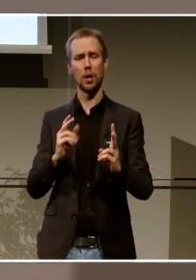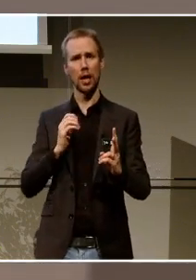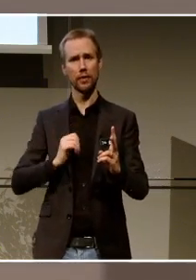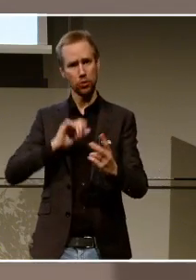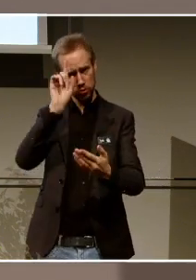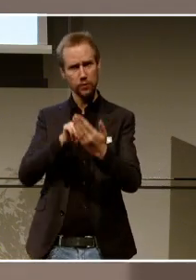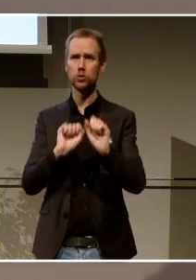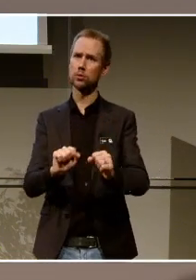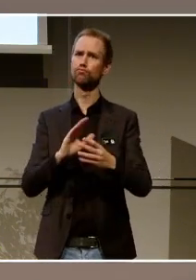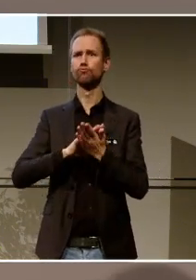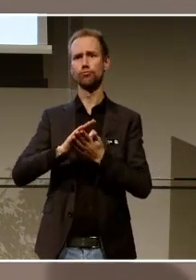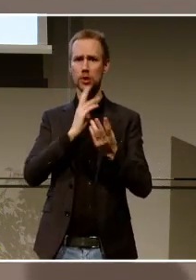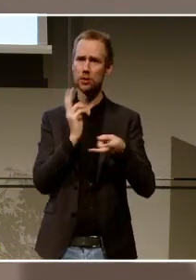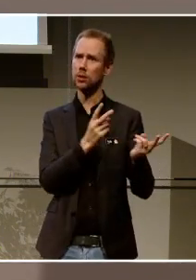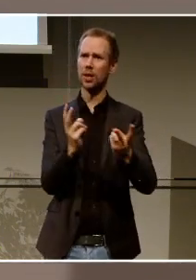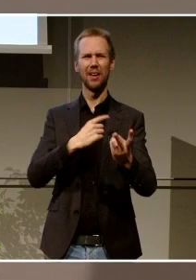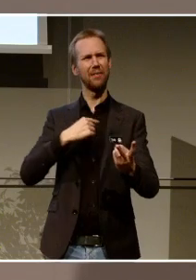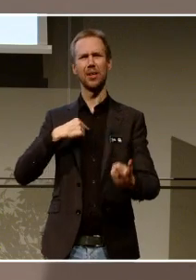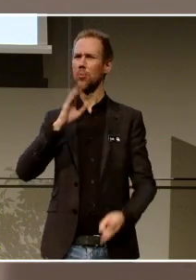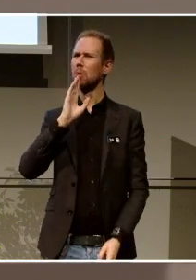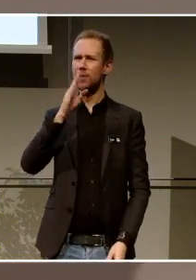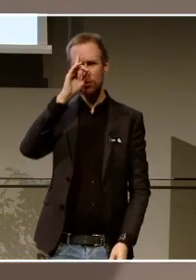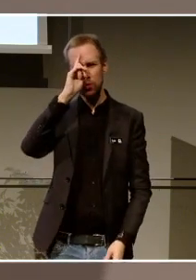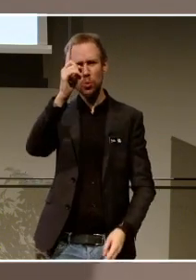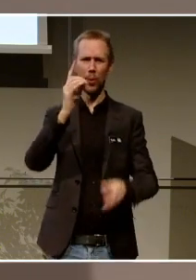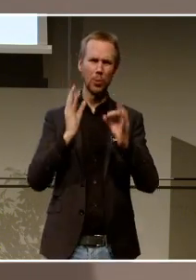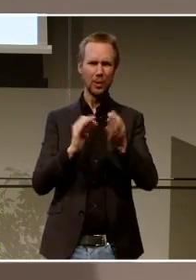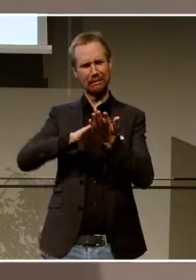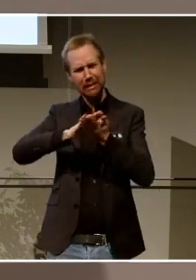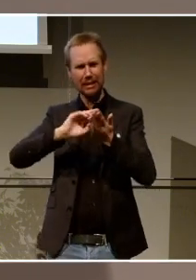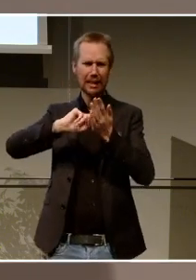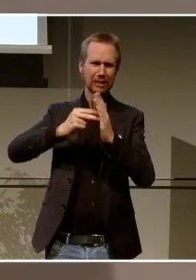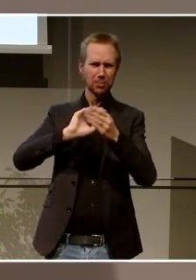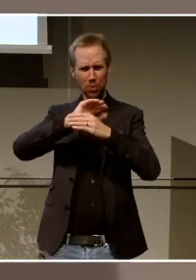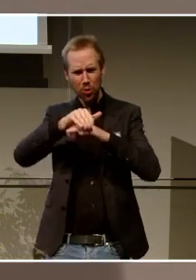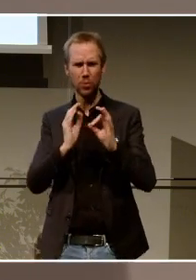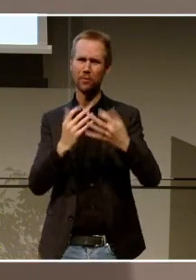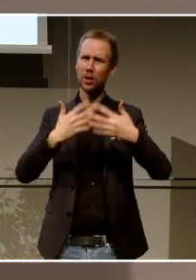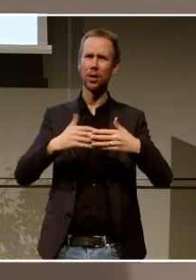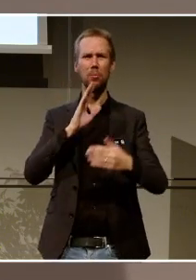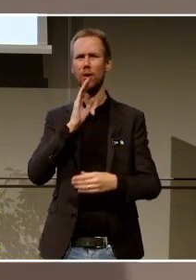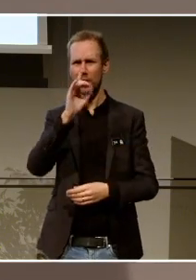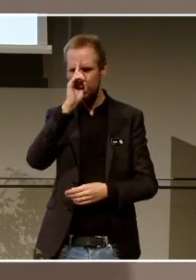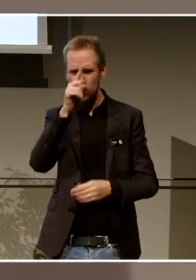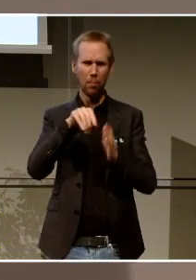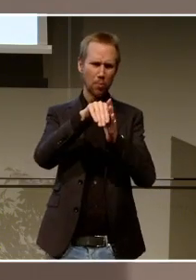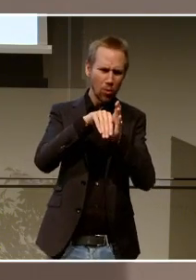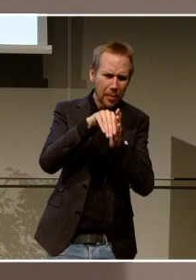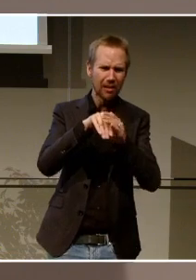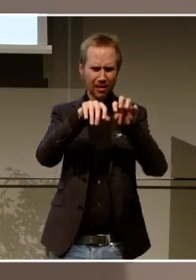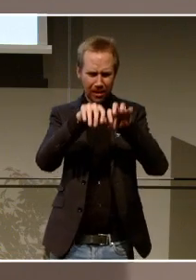vi behöver inte förstå hur de här maskinerna funkar på insidan. Vi behöver inte lära oss algoritmen och kunna programmera